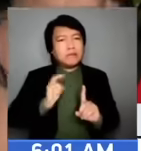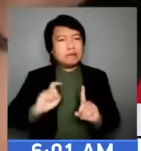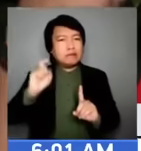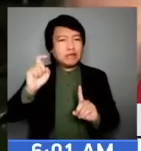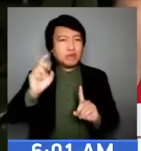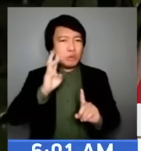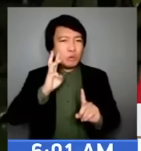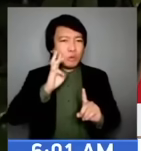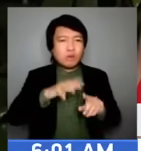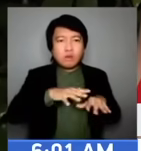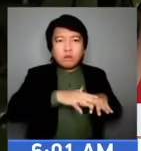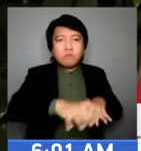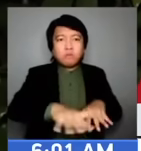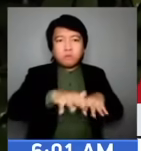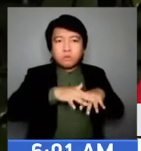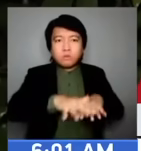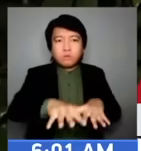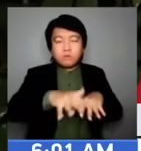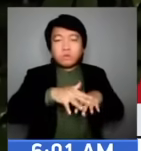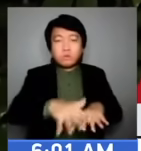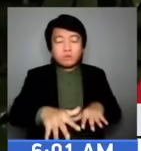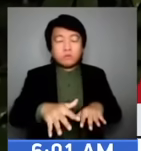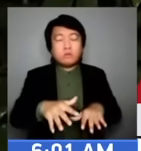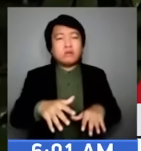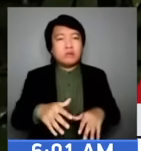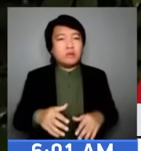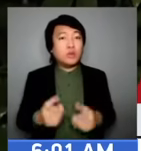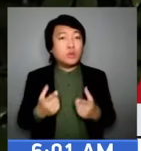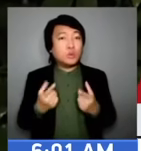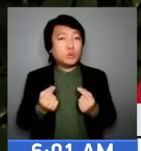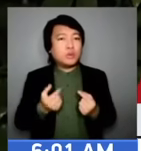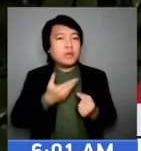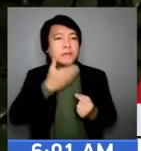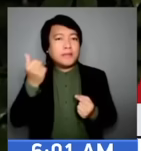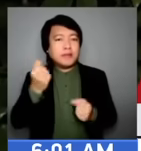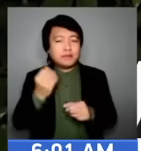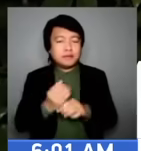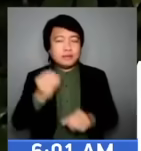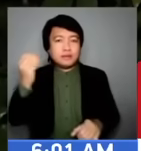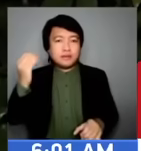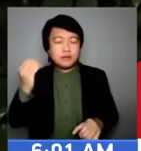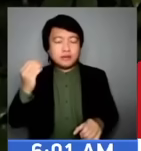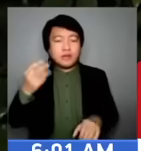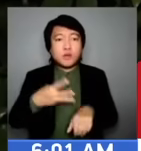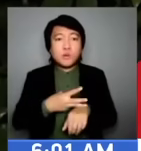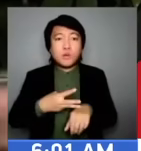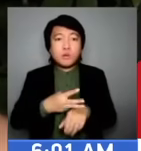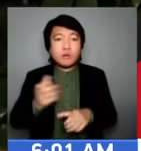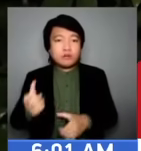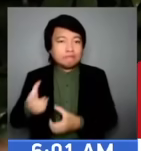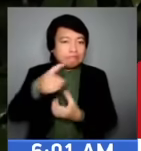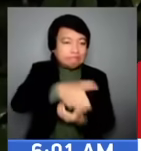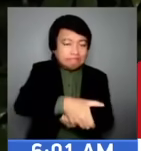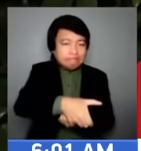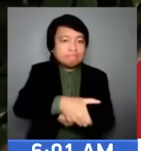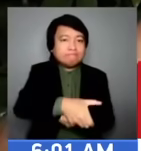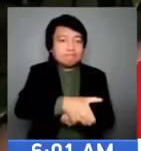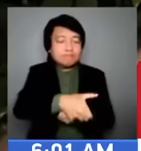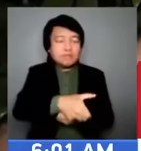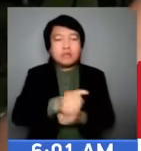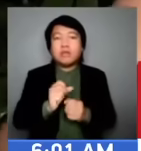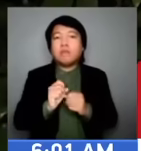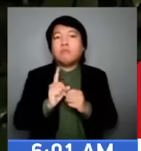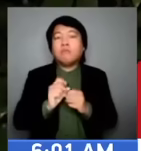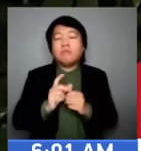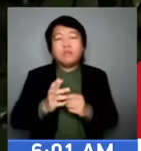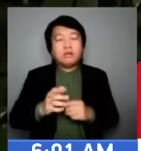mahabang kahoy doon, no? Na tinry nila i-retrieve to para ma-stop yung kaso sa lakas ng current talaga. Hindi talaga kaya, tsaka from sa taas